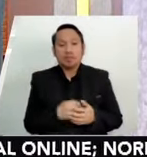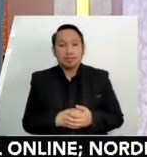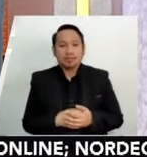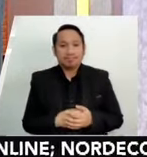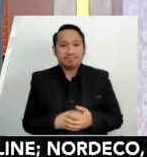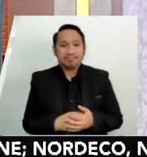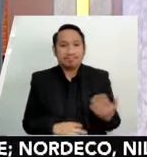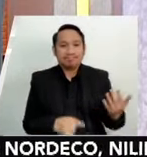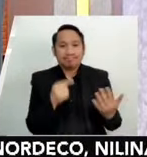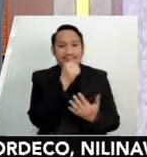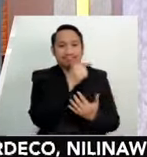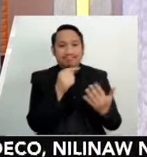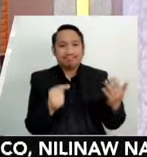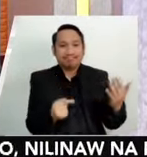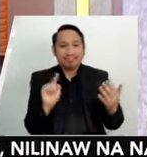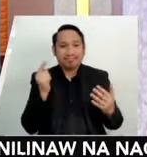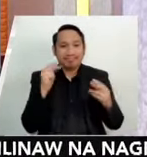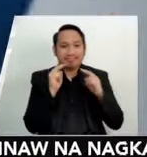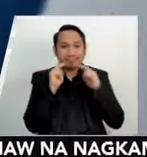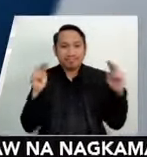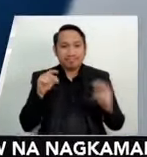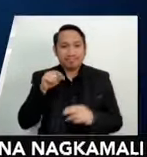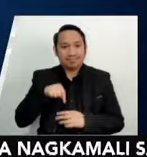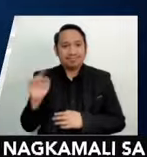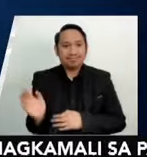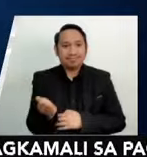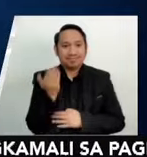unang balita ngayong umaga.